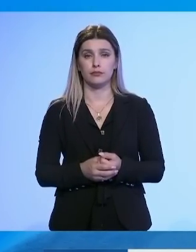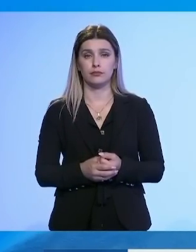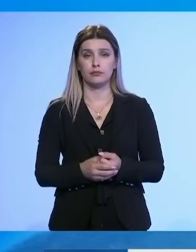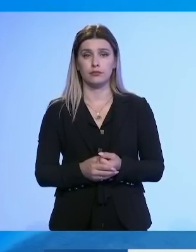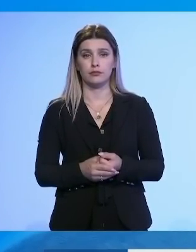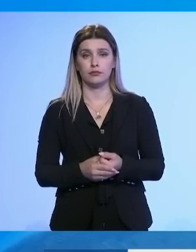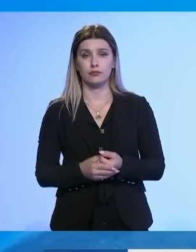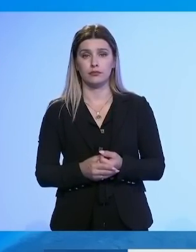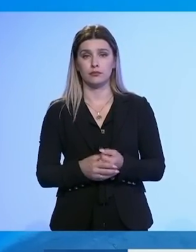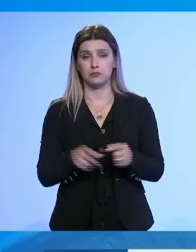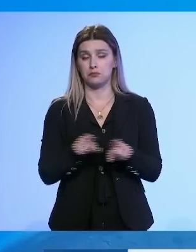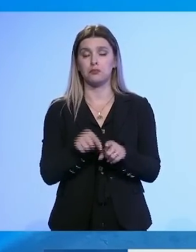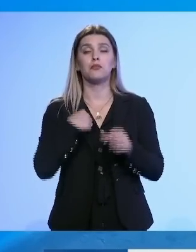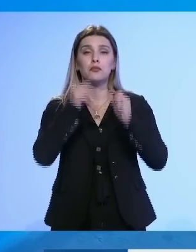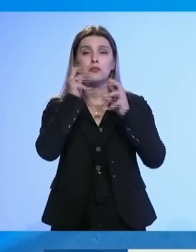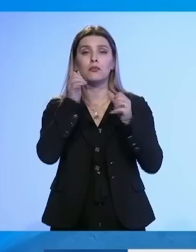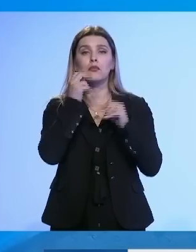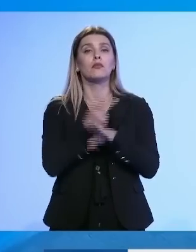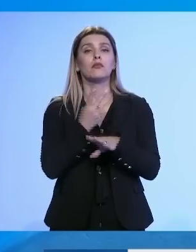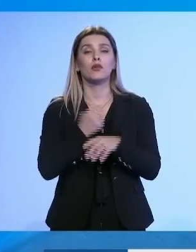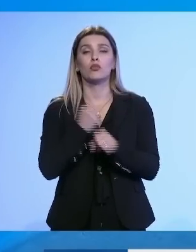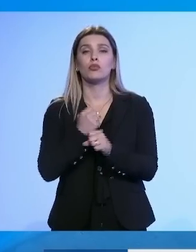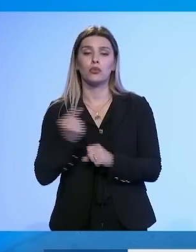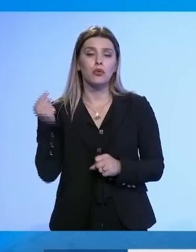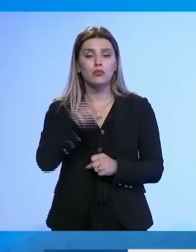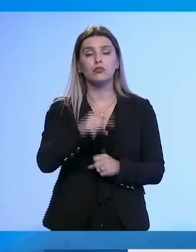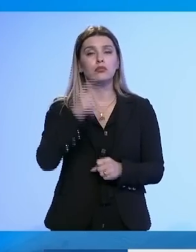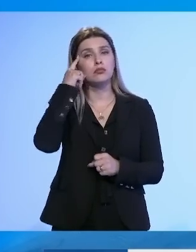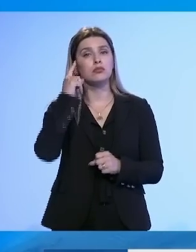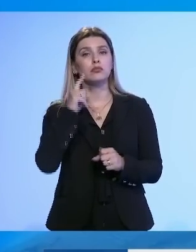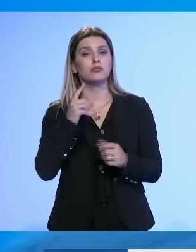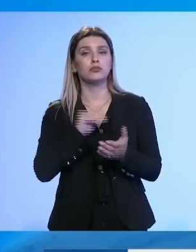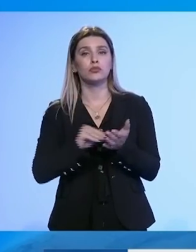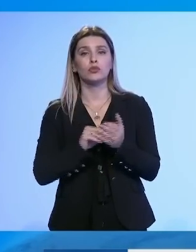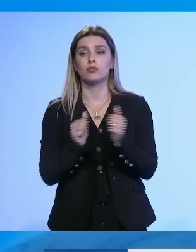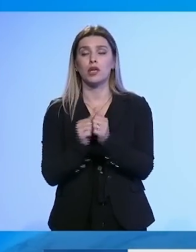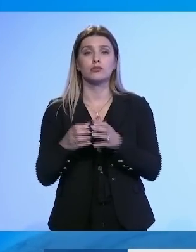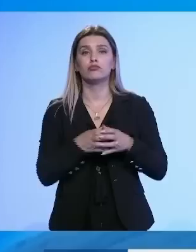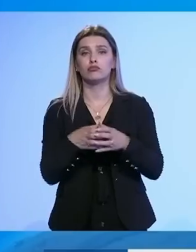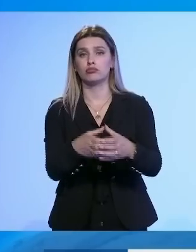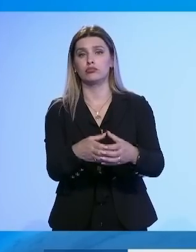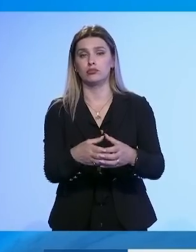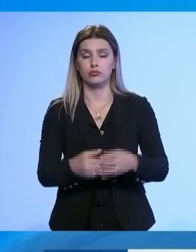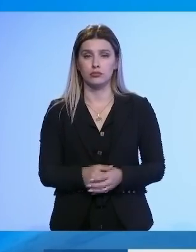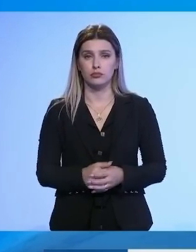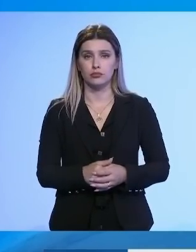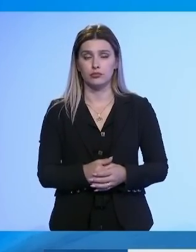Pra ditë si çdo ditë i nga shku me venerën edhe mentore me këna pas kolegën e njënë.